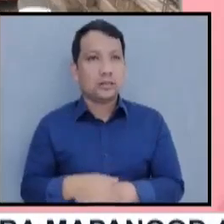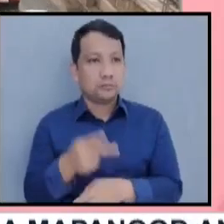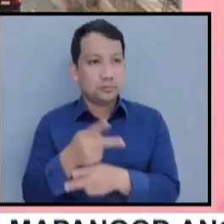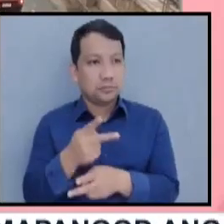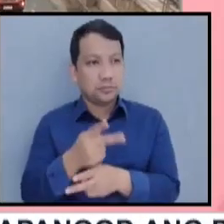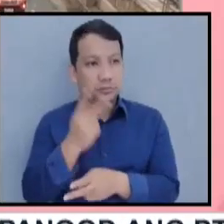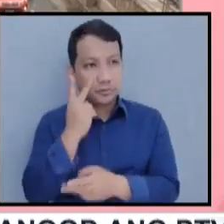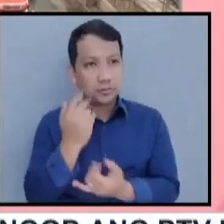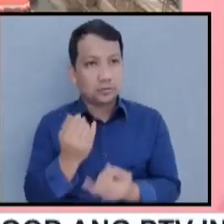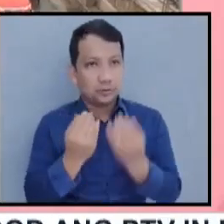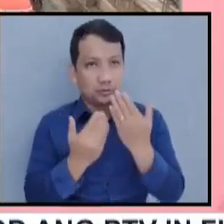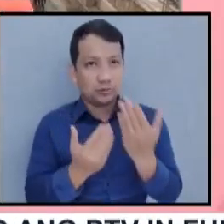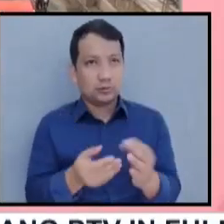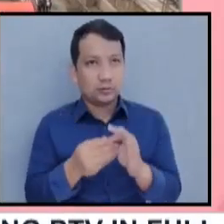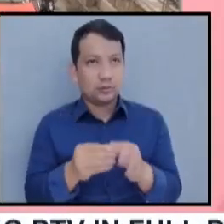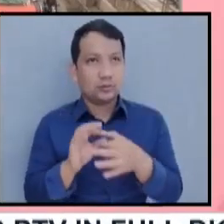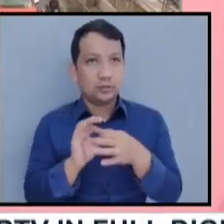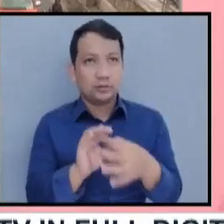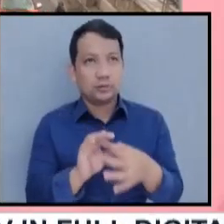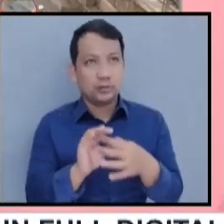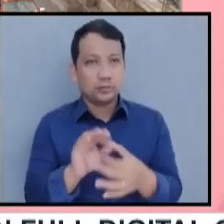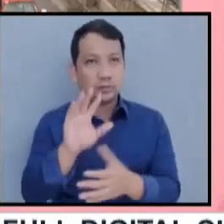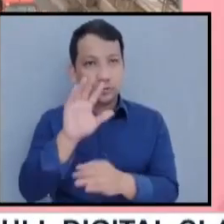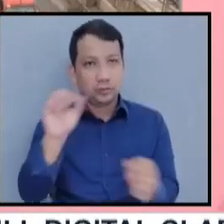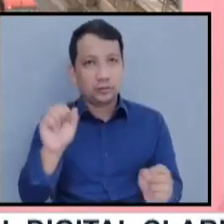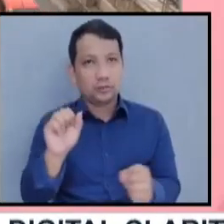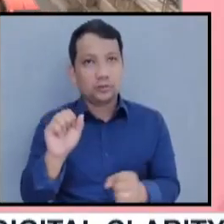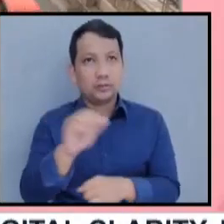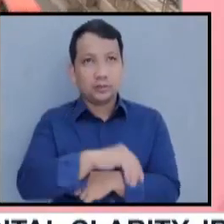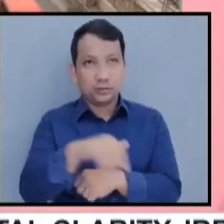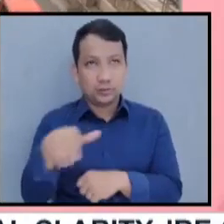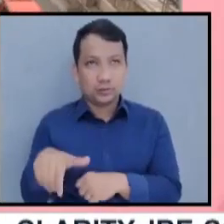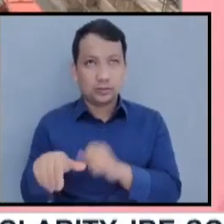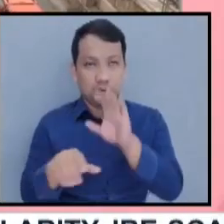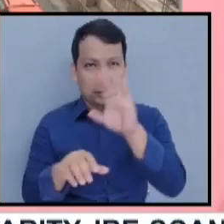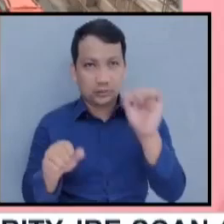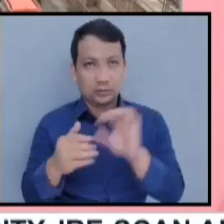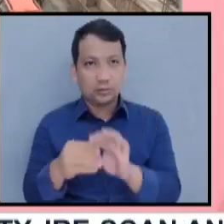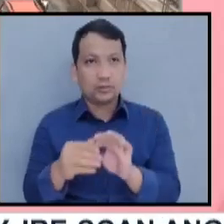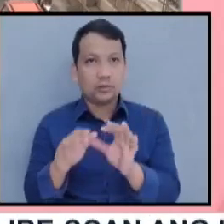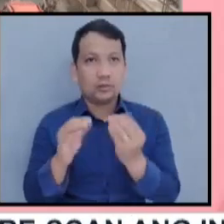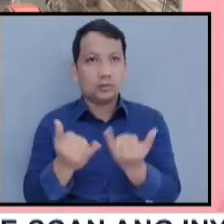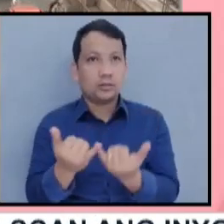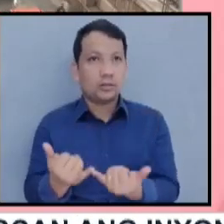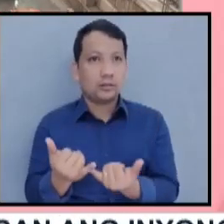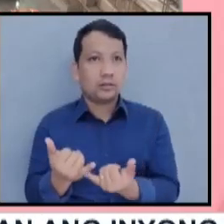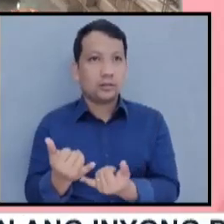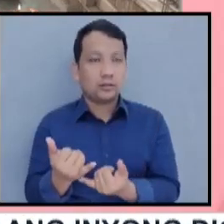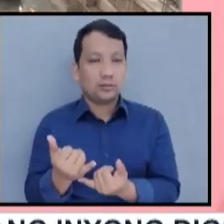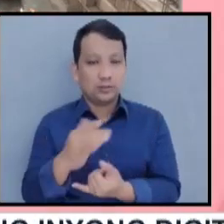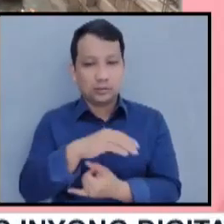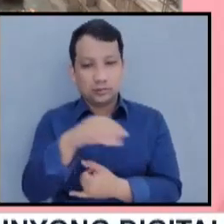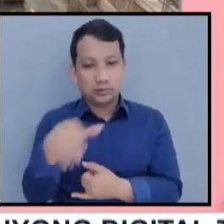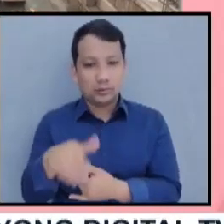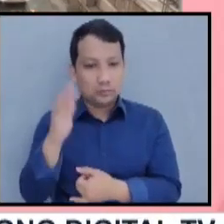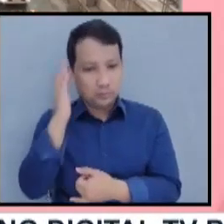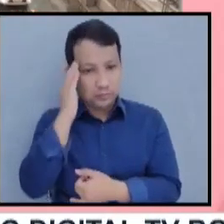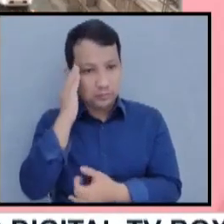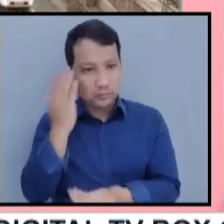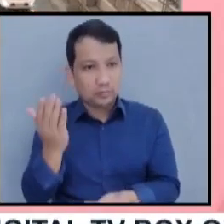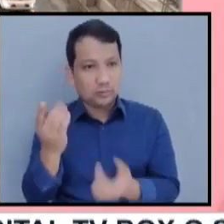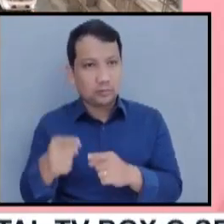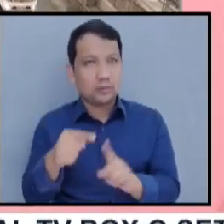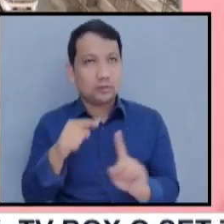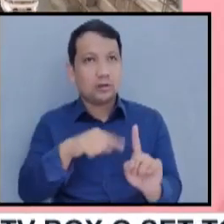din nakikipag-ugnayan na yung Task Force Cagayan sa lahat ng bayan dito sa Cagayan para malaman ang